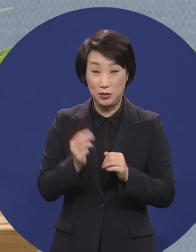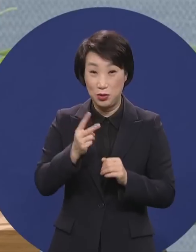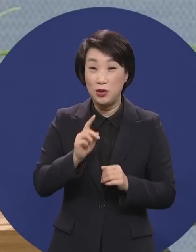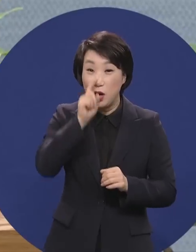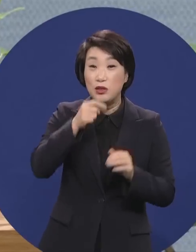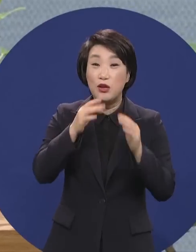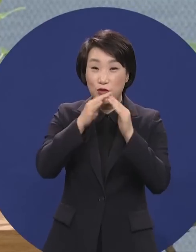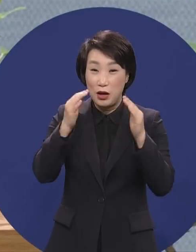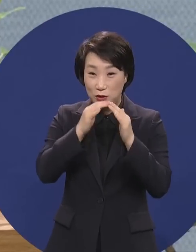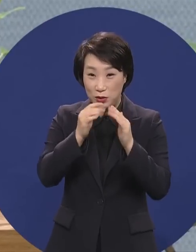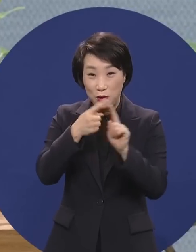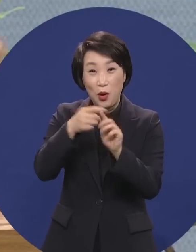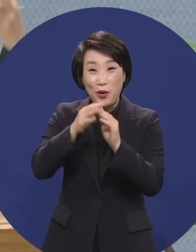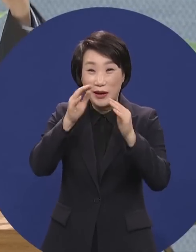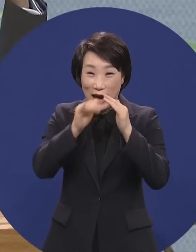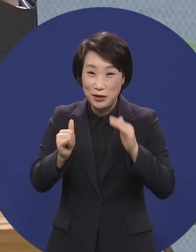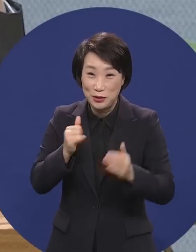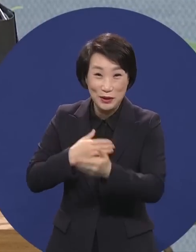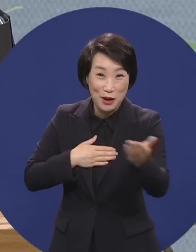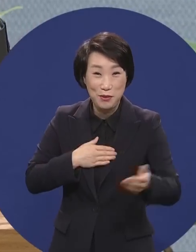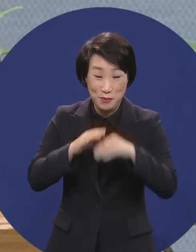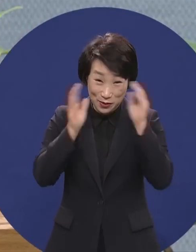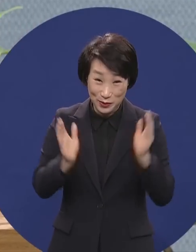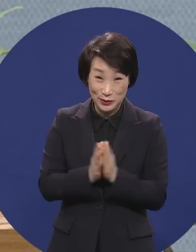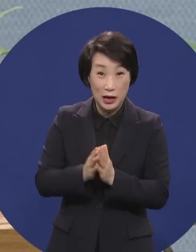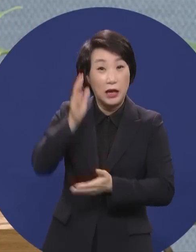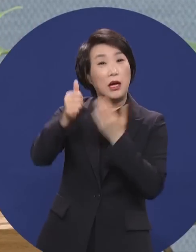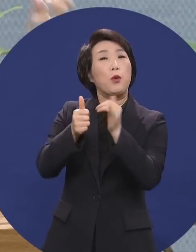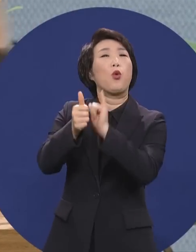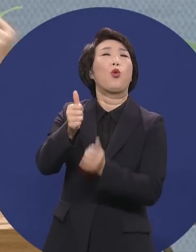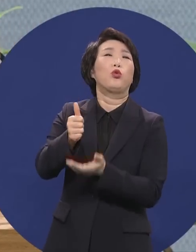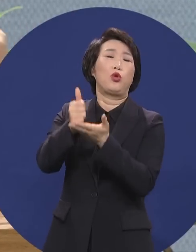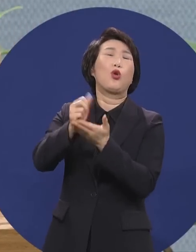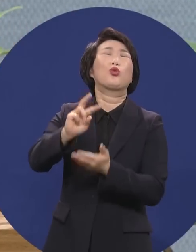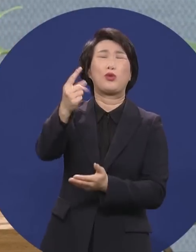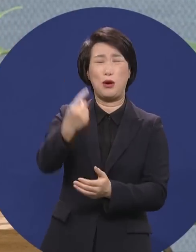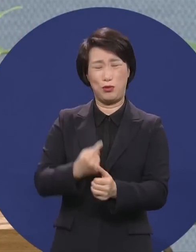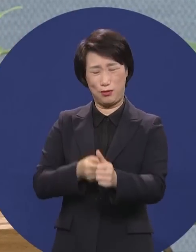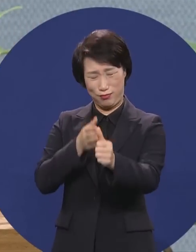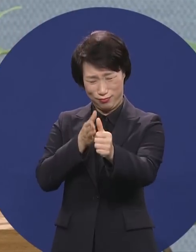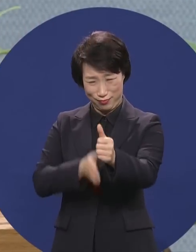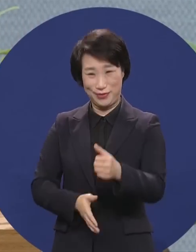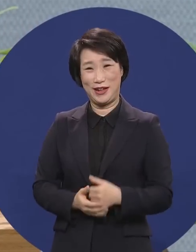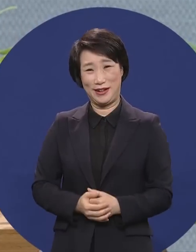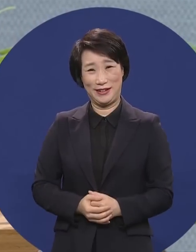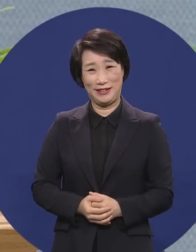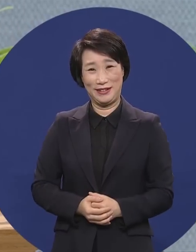모든 가족들은 하나님을 공경하는 자세로 돌아와야 된다는 것.